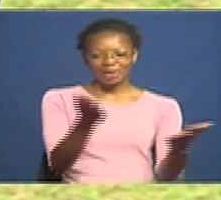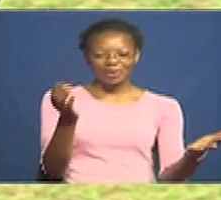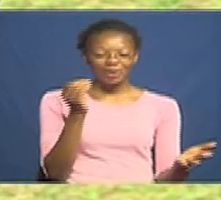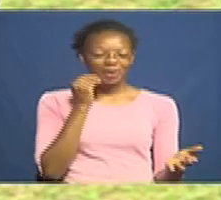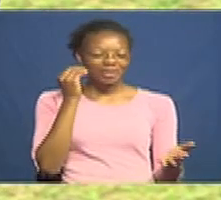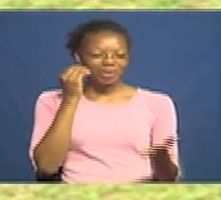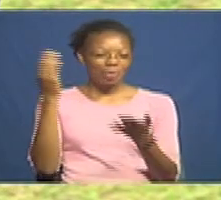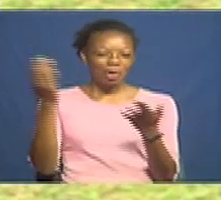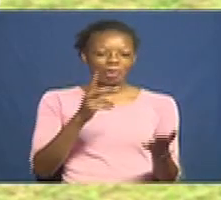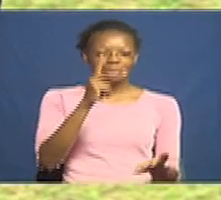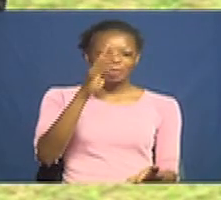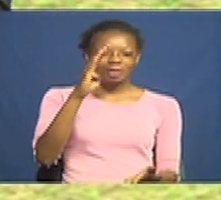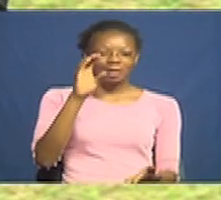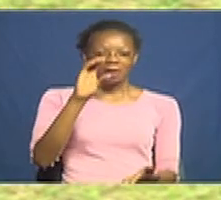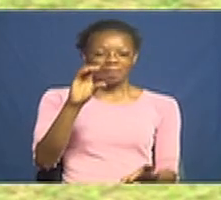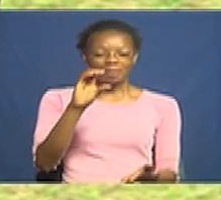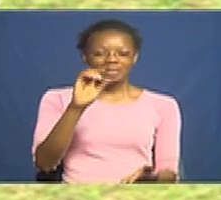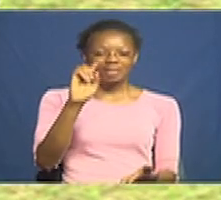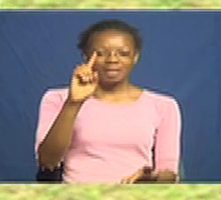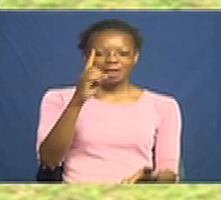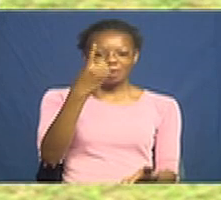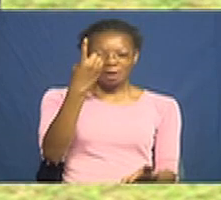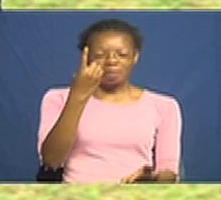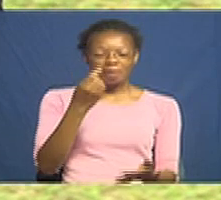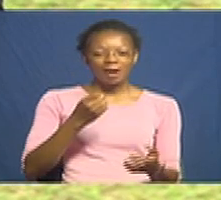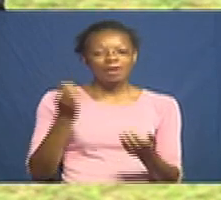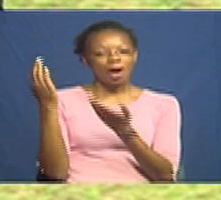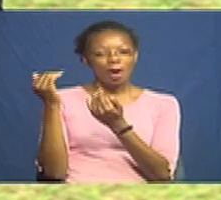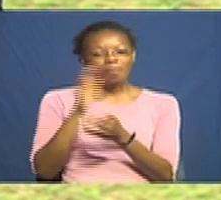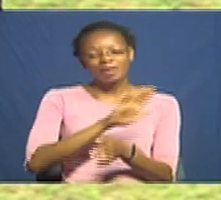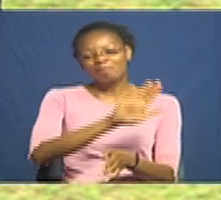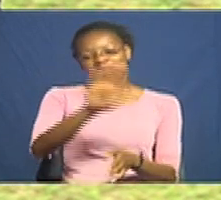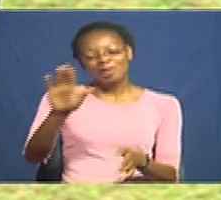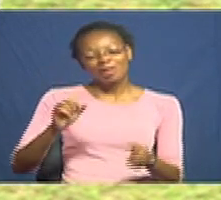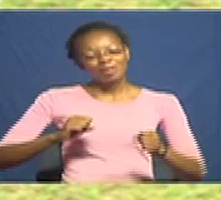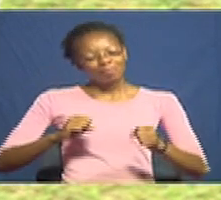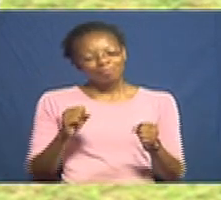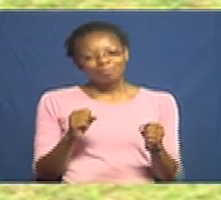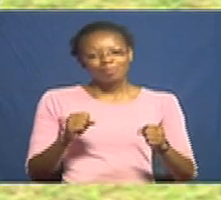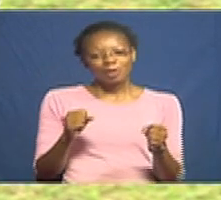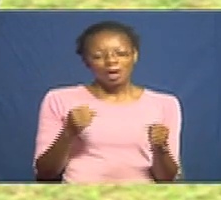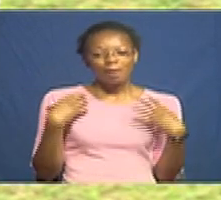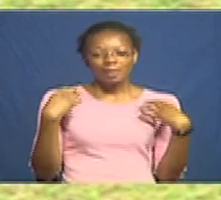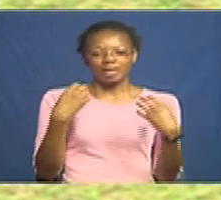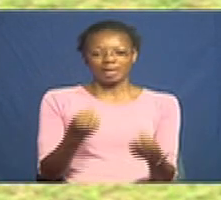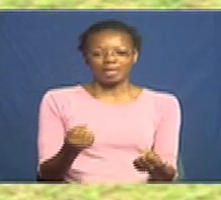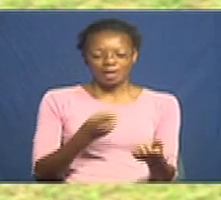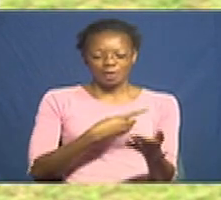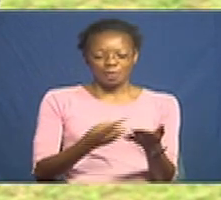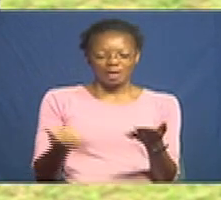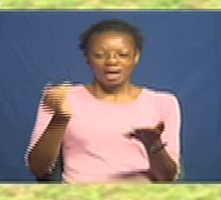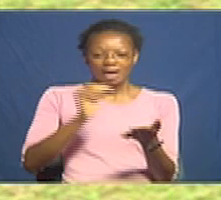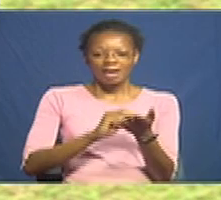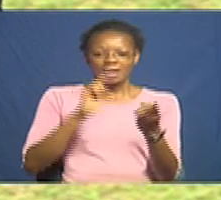Ujambo mpenzi mtazamaji na karibu KBC Channel 1. Natumai ubuheri wa afya. Basi ni wiki nyingine ambao tunakutana katika